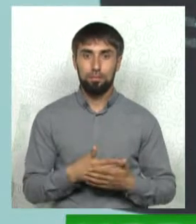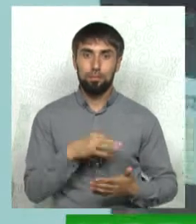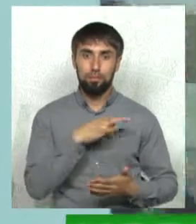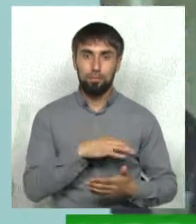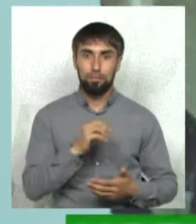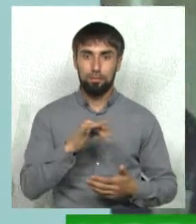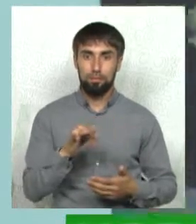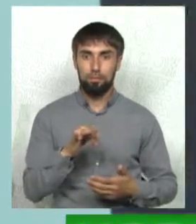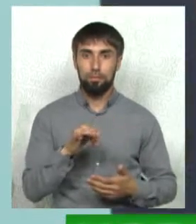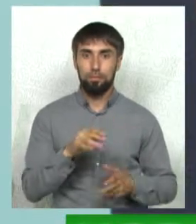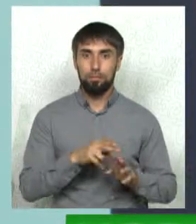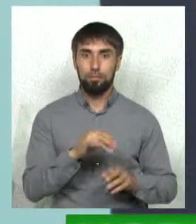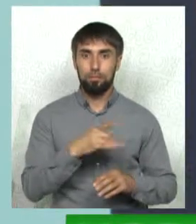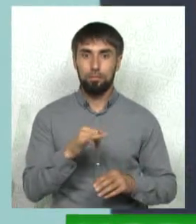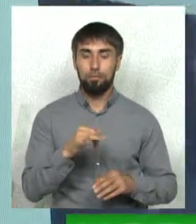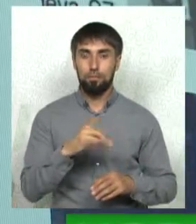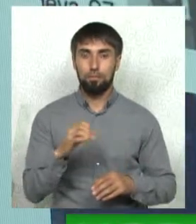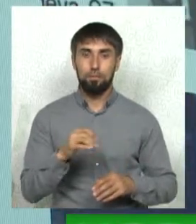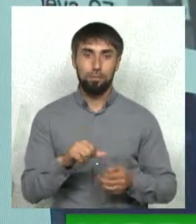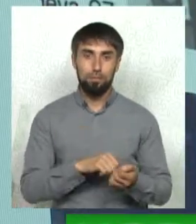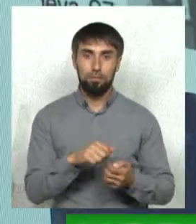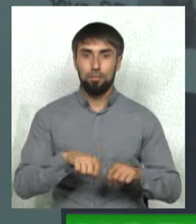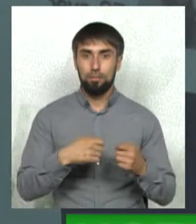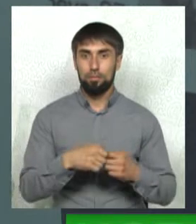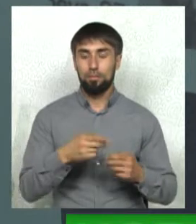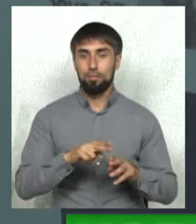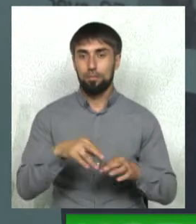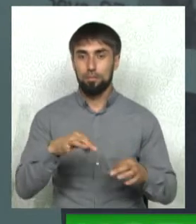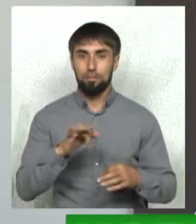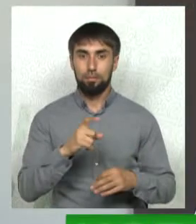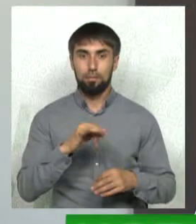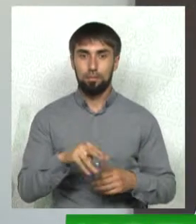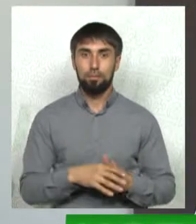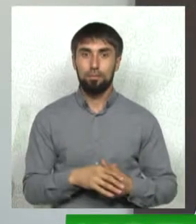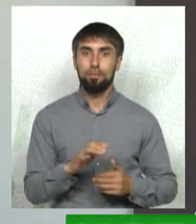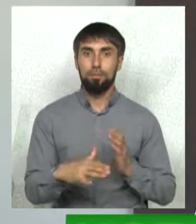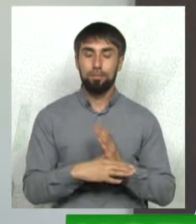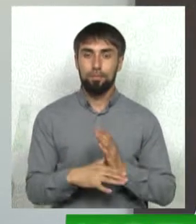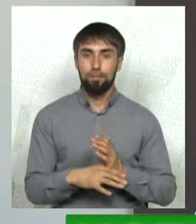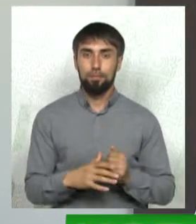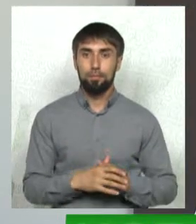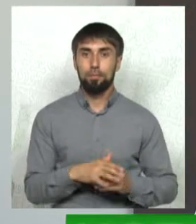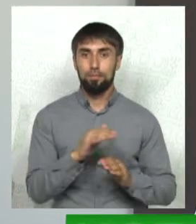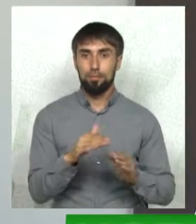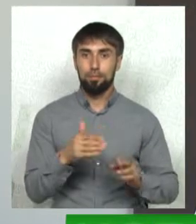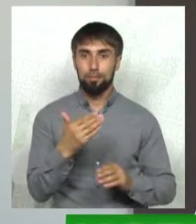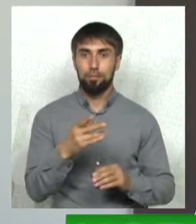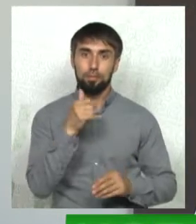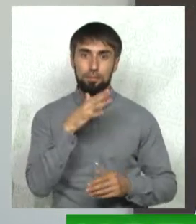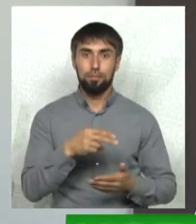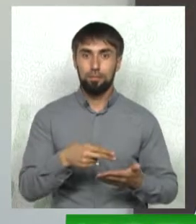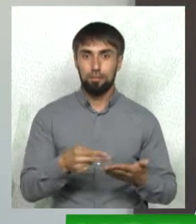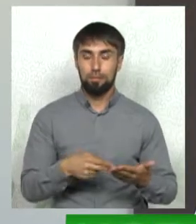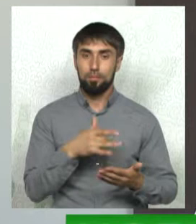пользователей сети о пагубном влиянии наркомании, нарушении правил ПДД и экстремизма. С помощью ребят, на которых подписано